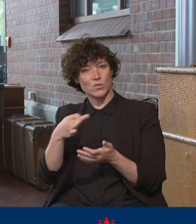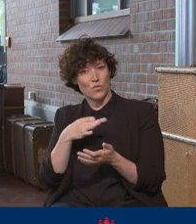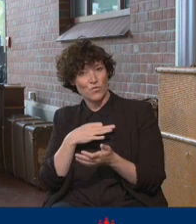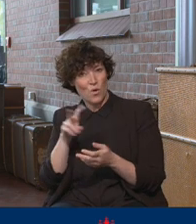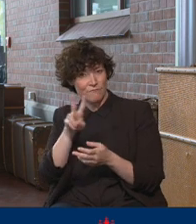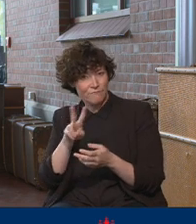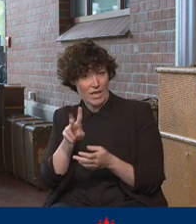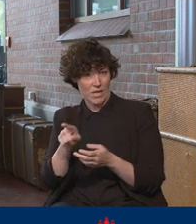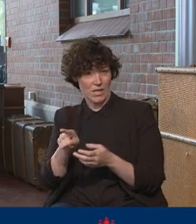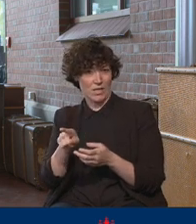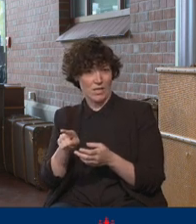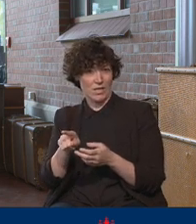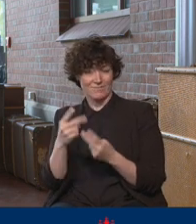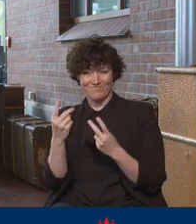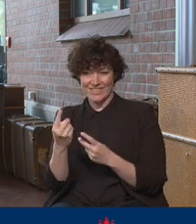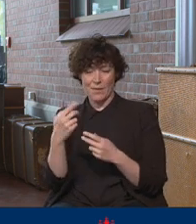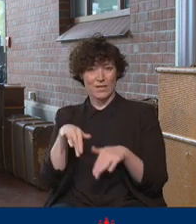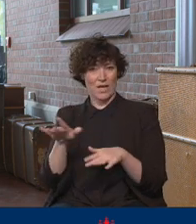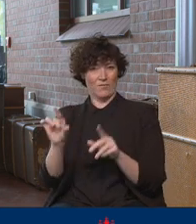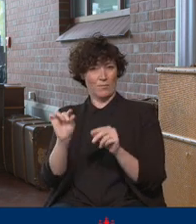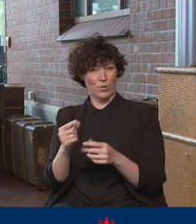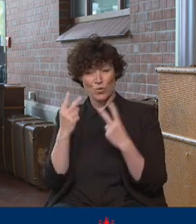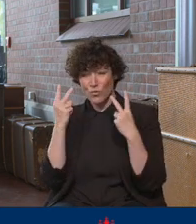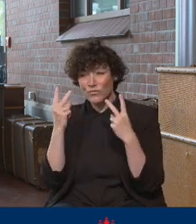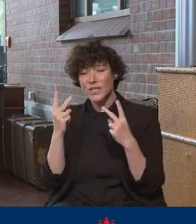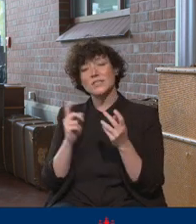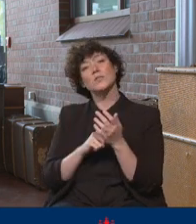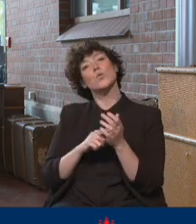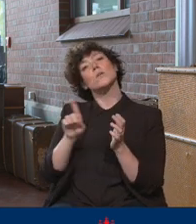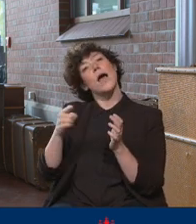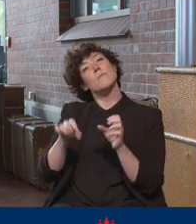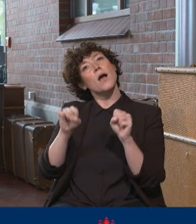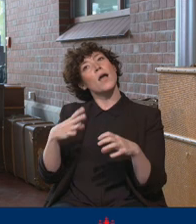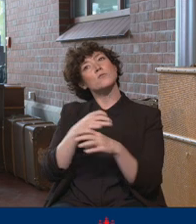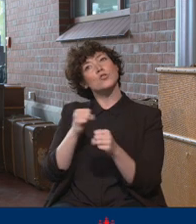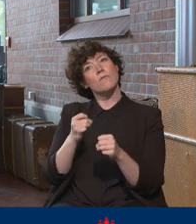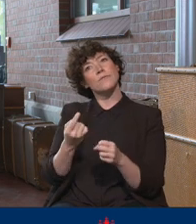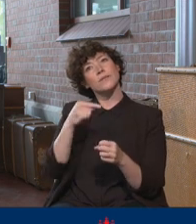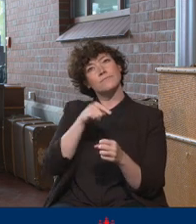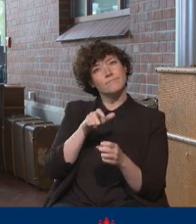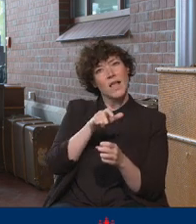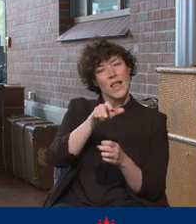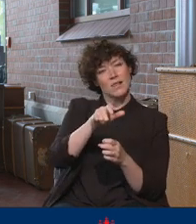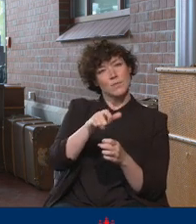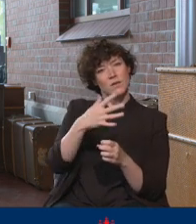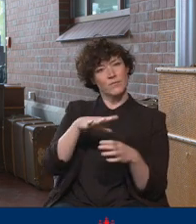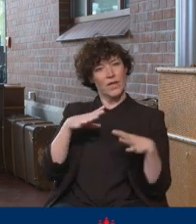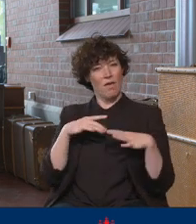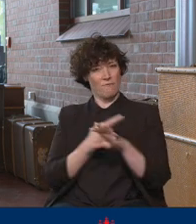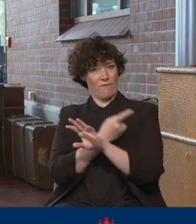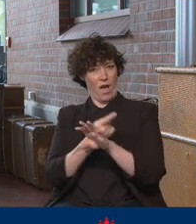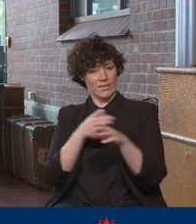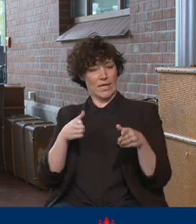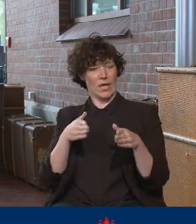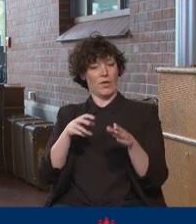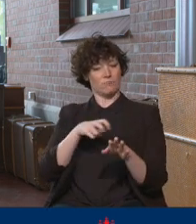veddel weil zum einen kann man hier die möglichkeit schaffen zur elbe zu kommen von hier auch weiter über freizeit wege ihm zum grasbrook oder